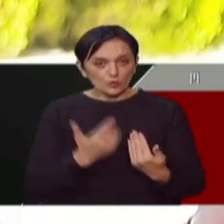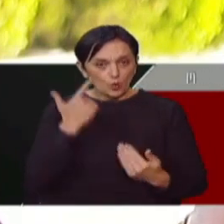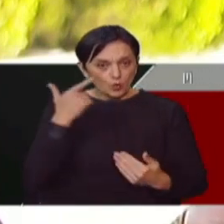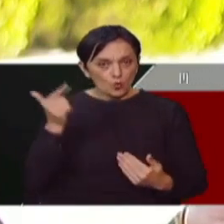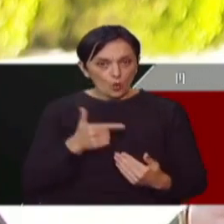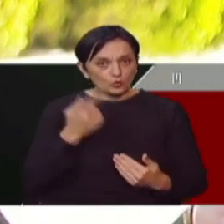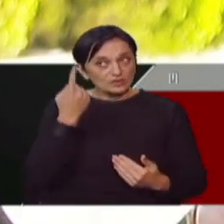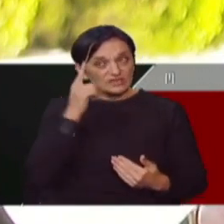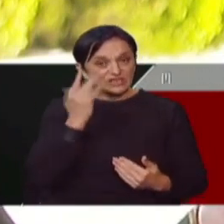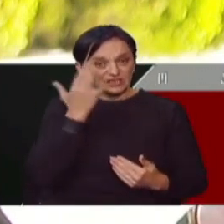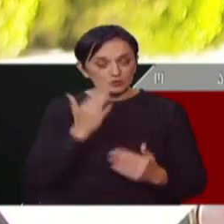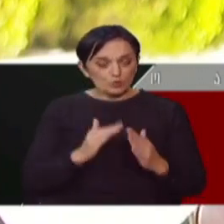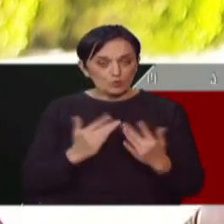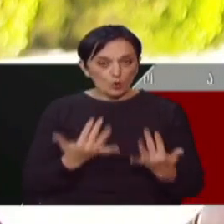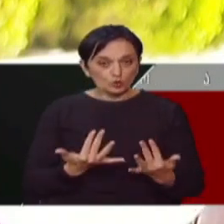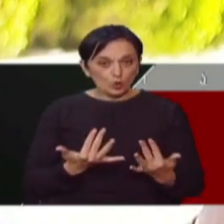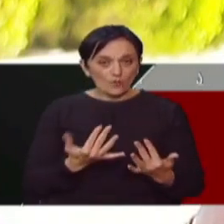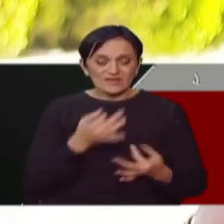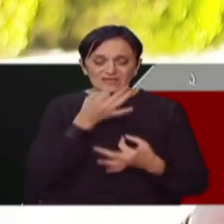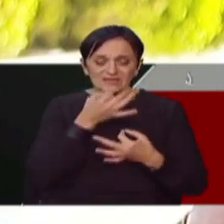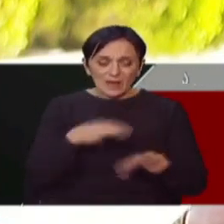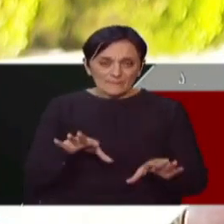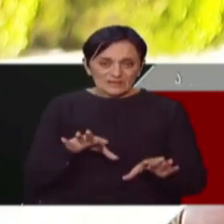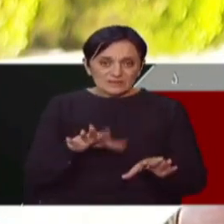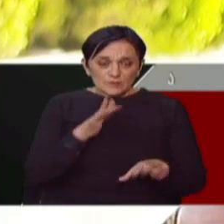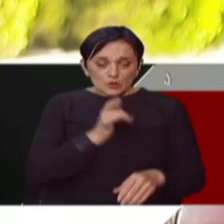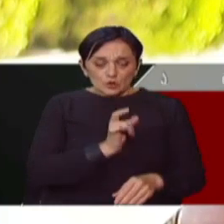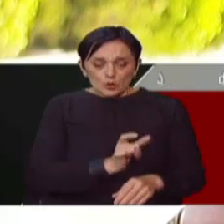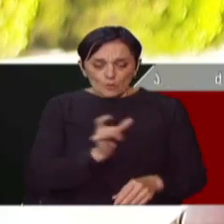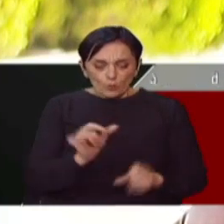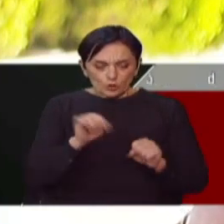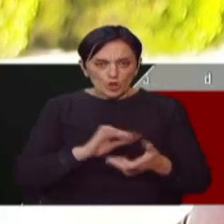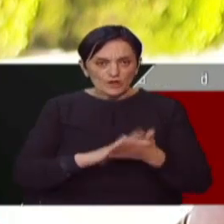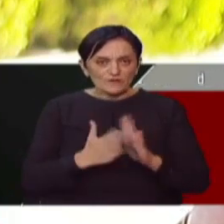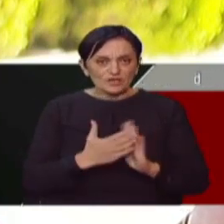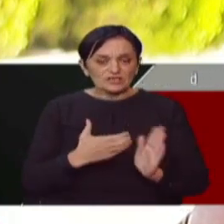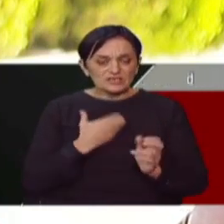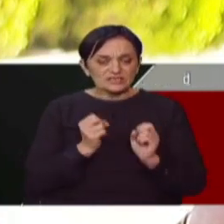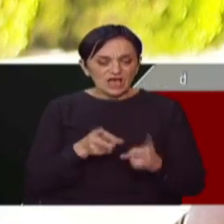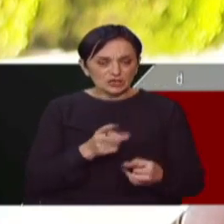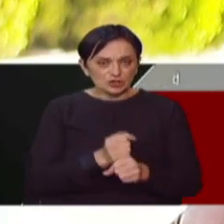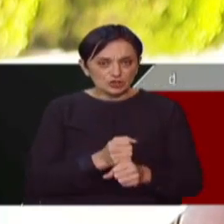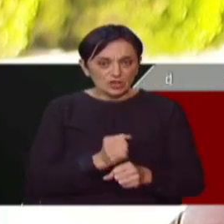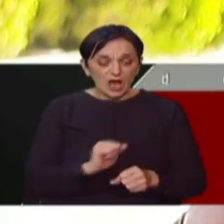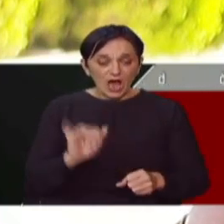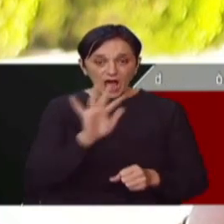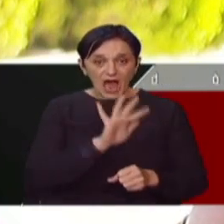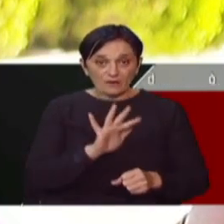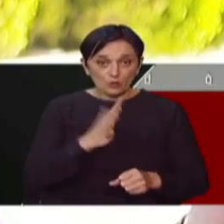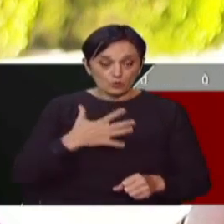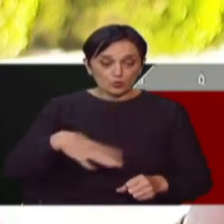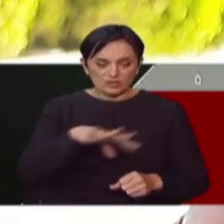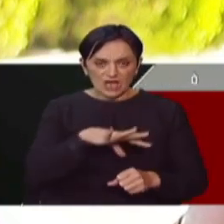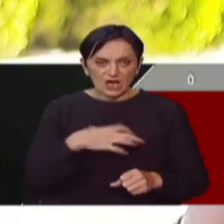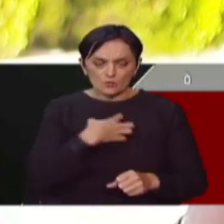გონივრულ ინიციატივებს მოითხოვს, რადგან ნებისმიერმა მომენტმა შესაძლოა ვითარება საშიში გახადოს. ასე რომ ევროპული საქართველო